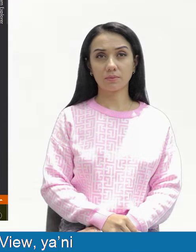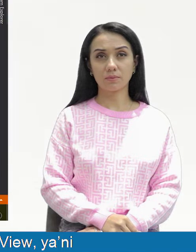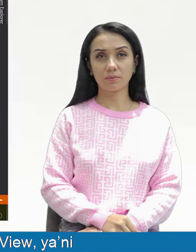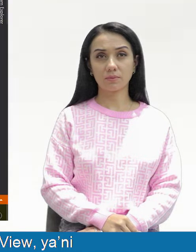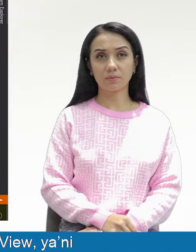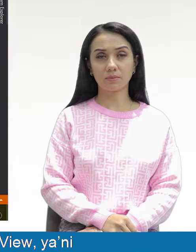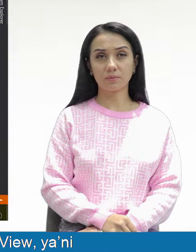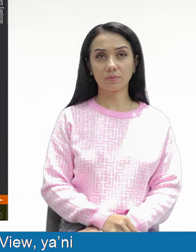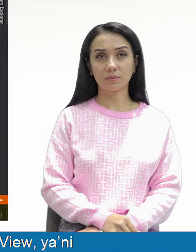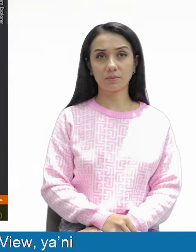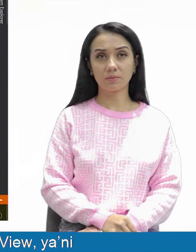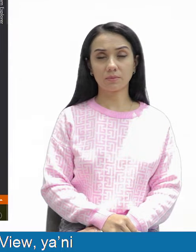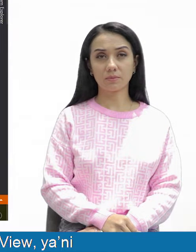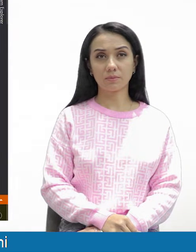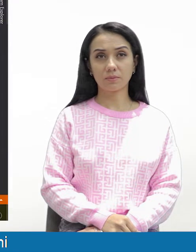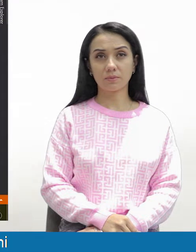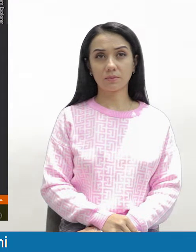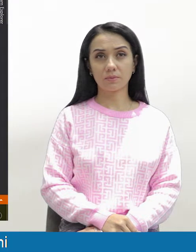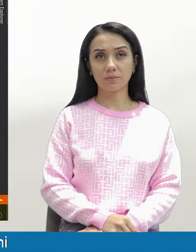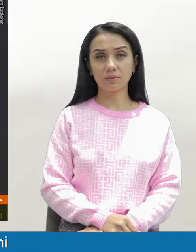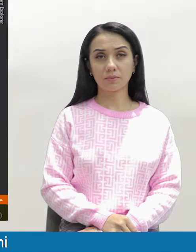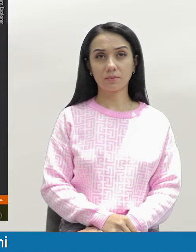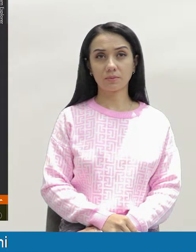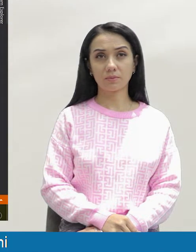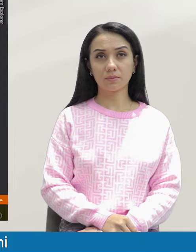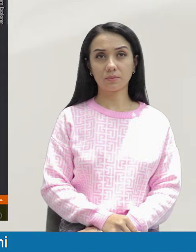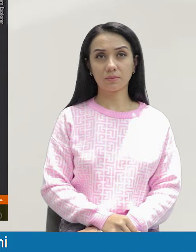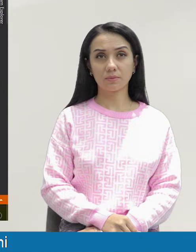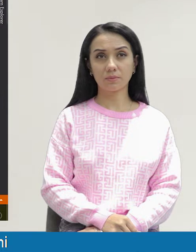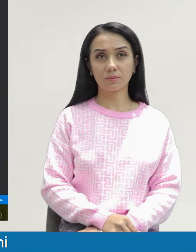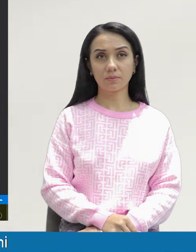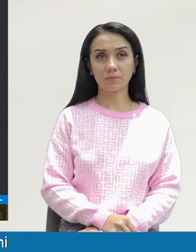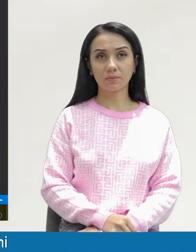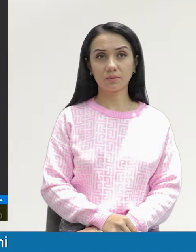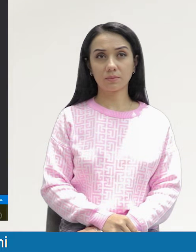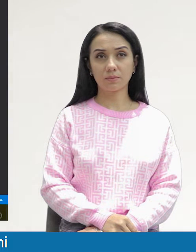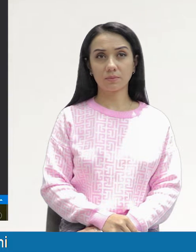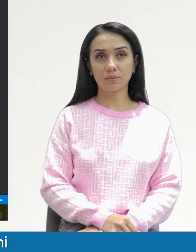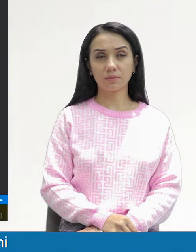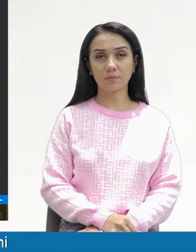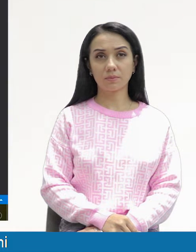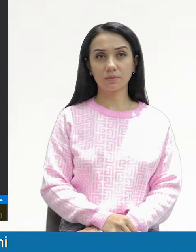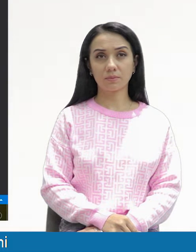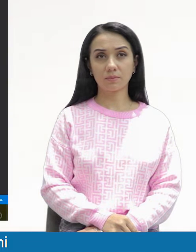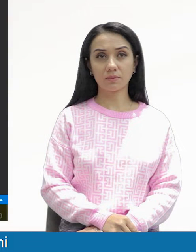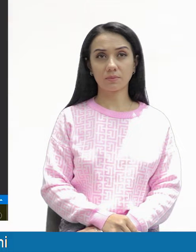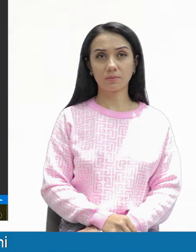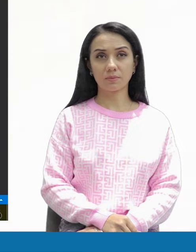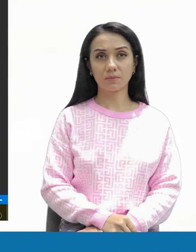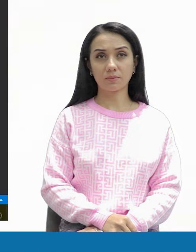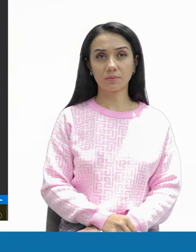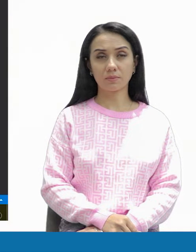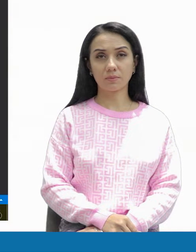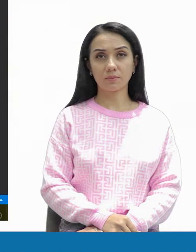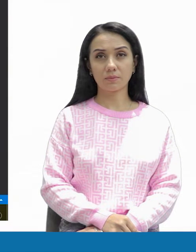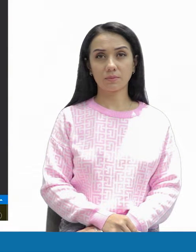yani menu view yani menular ko'rinib turadigan oddiy button desak bo'lar ekan mana nomini nima